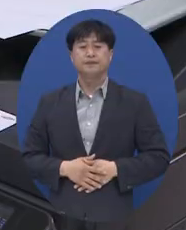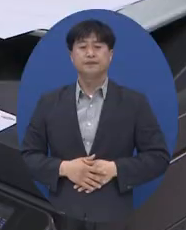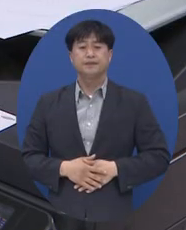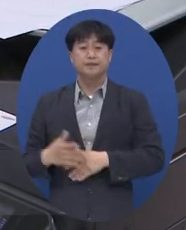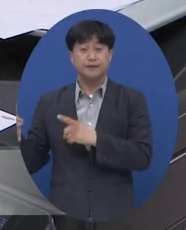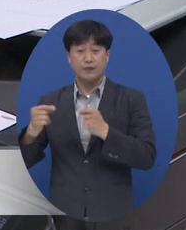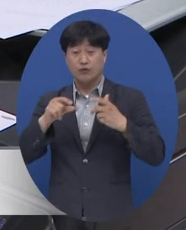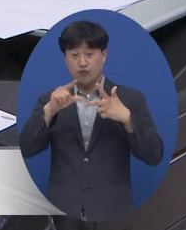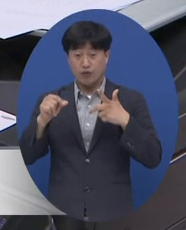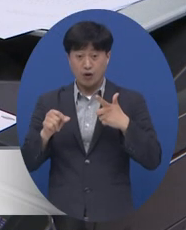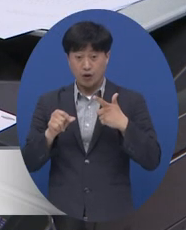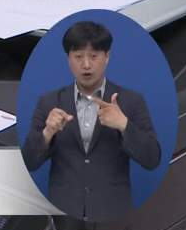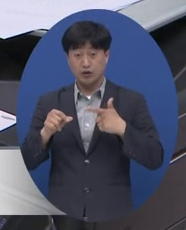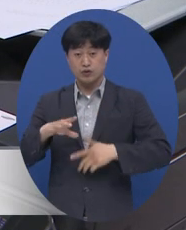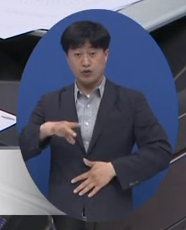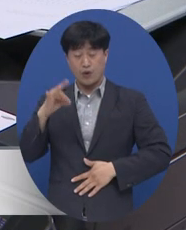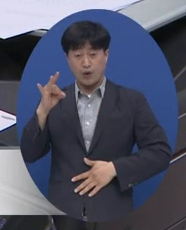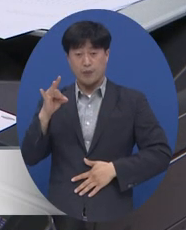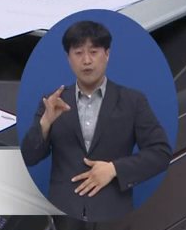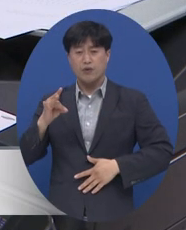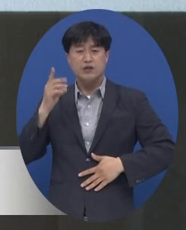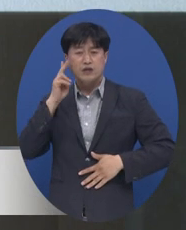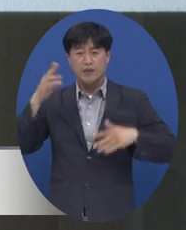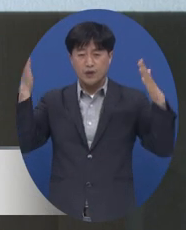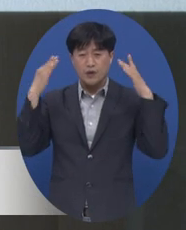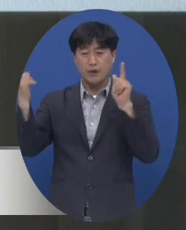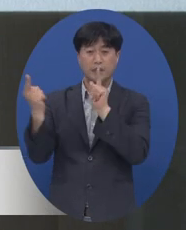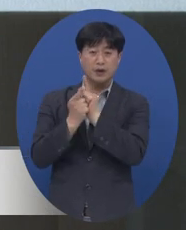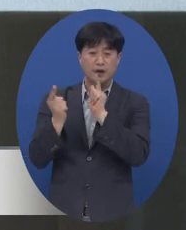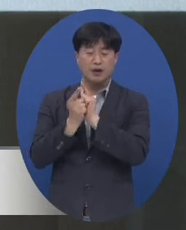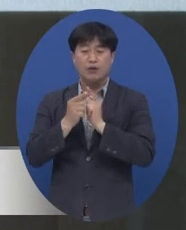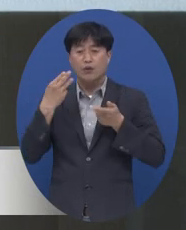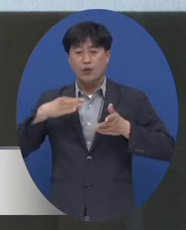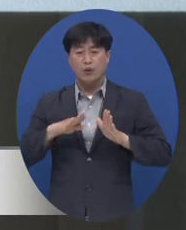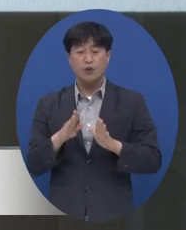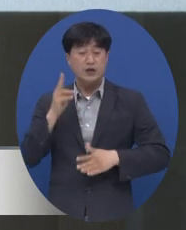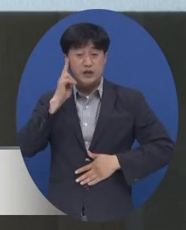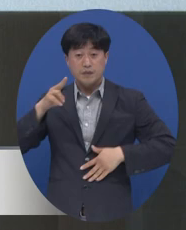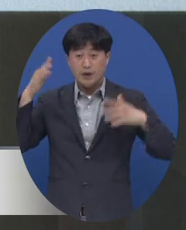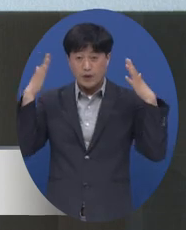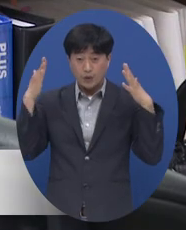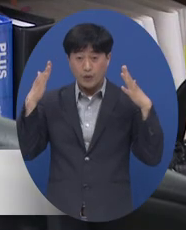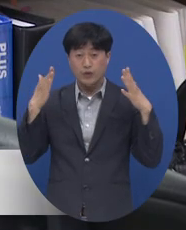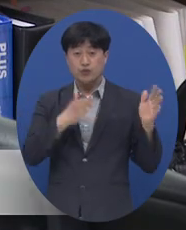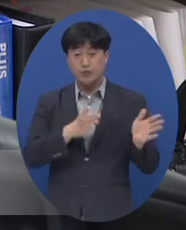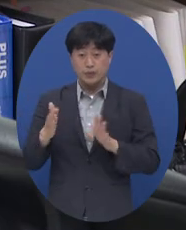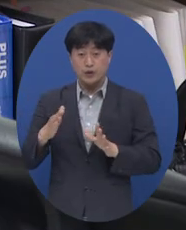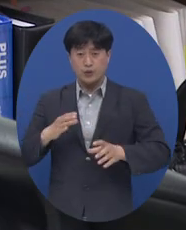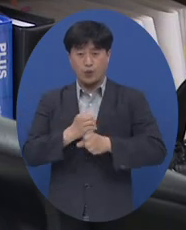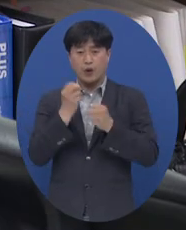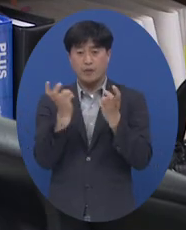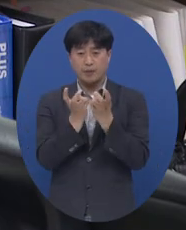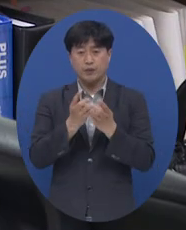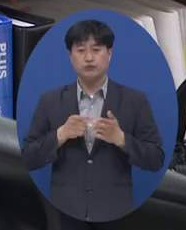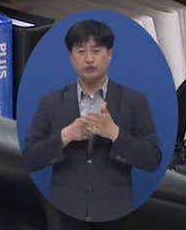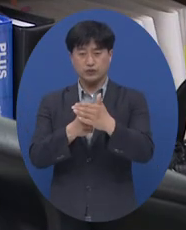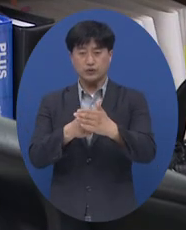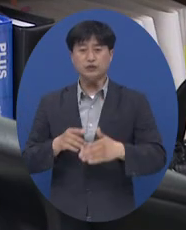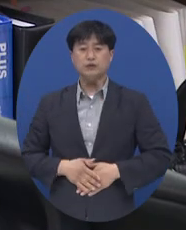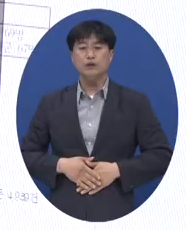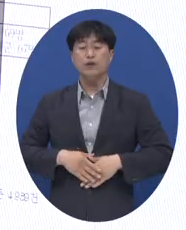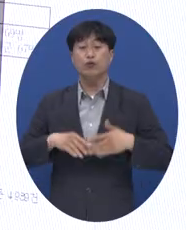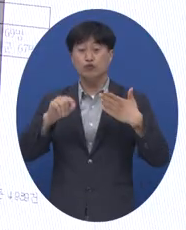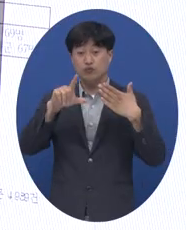차고. 이렇게 6월 초부터 불볕더위가 찾아오면서 경기도가 본격적인 폭염에 대비해 폭염 종합대책을